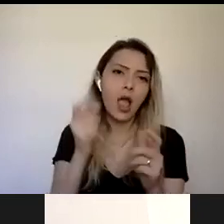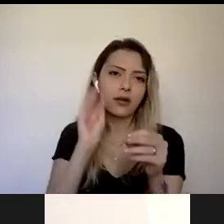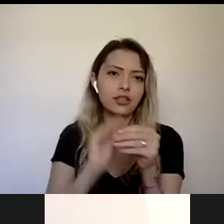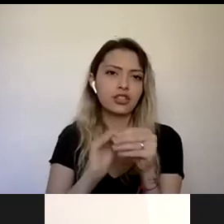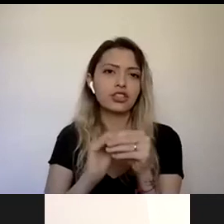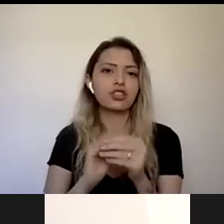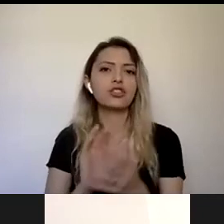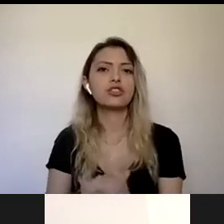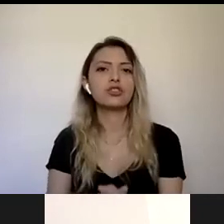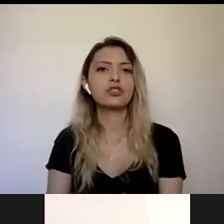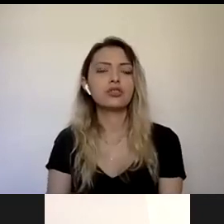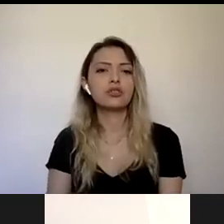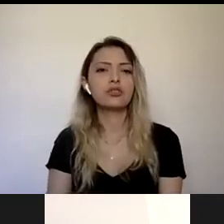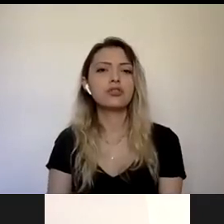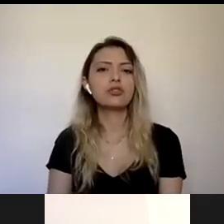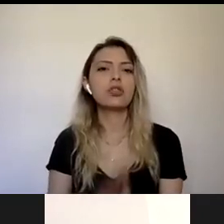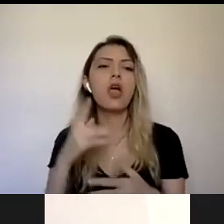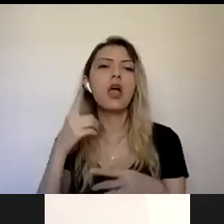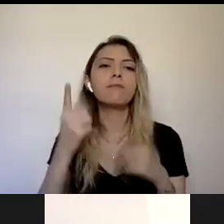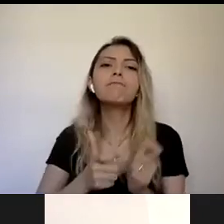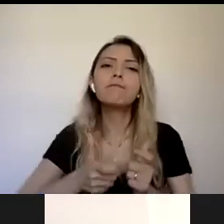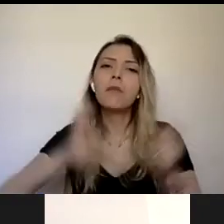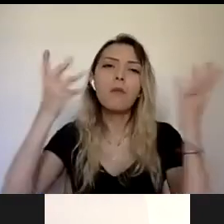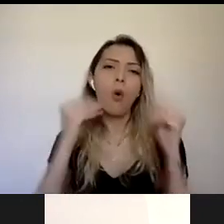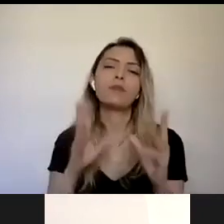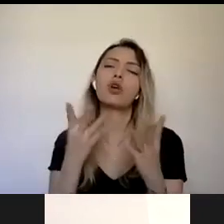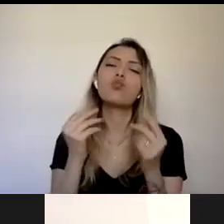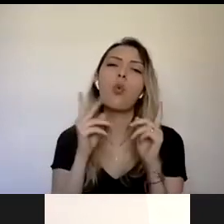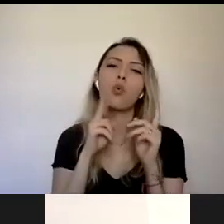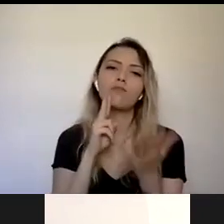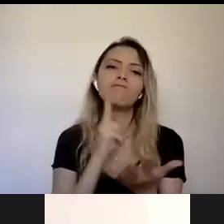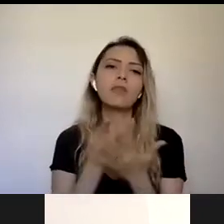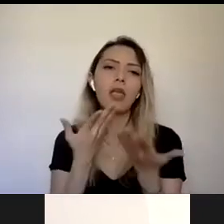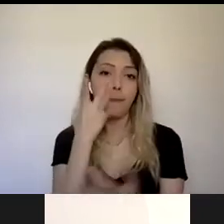kalkınmanın da olmayacağı açık. O yüzden de